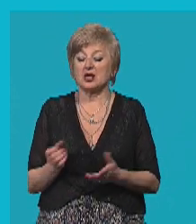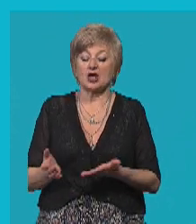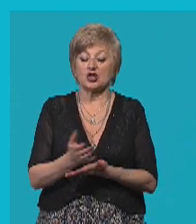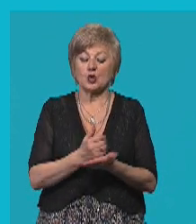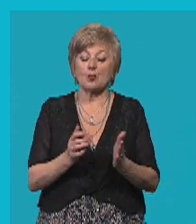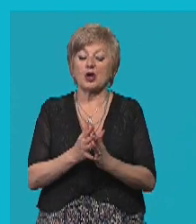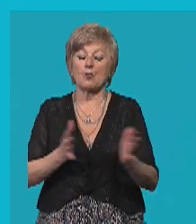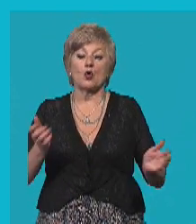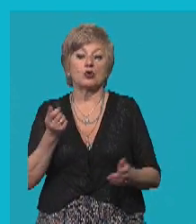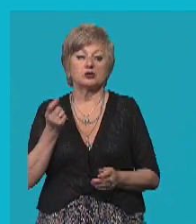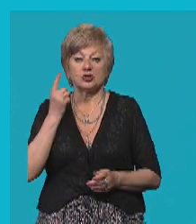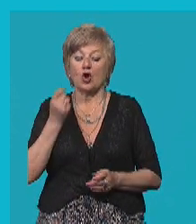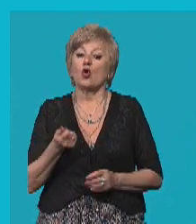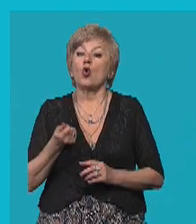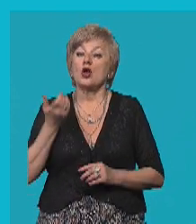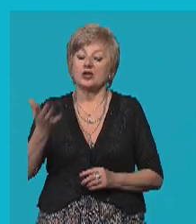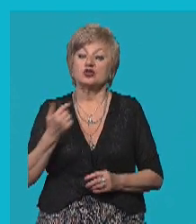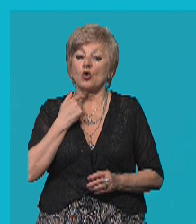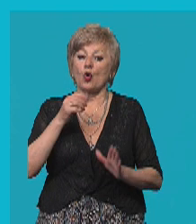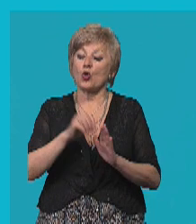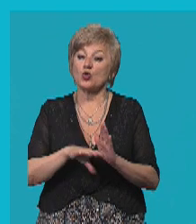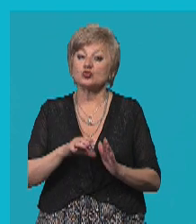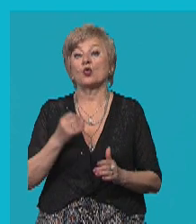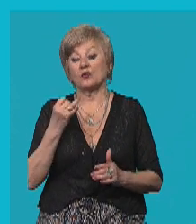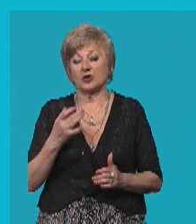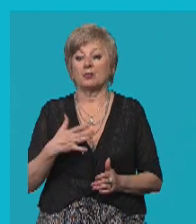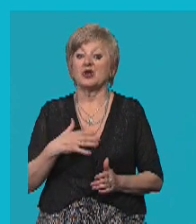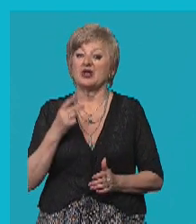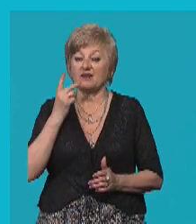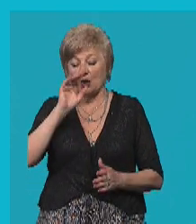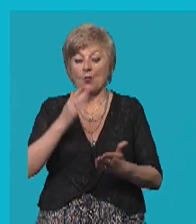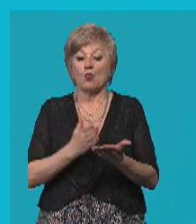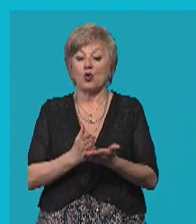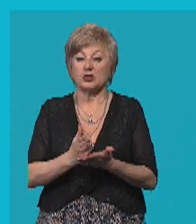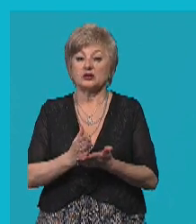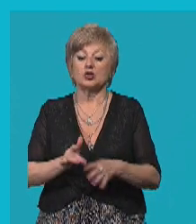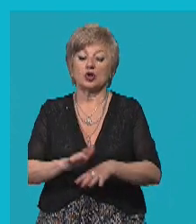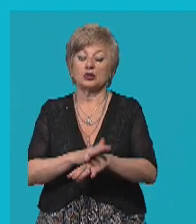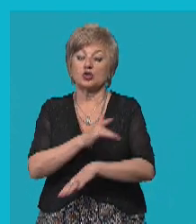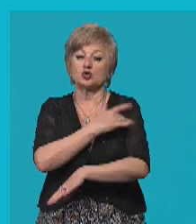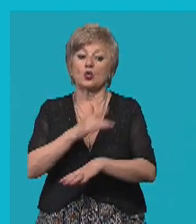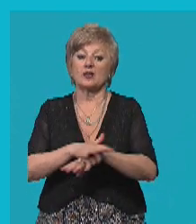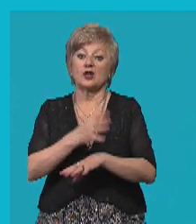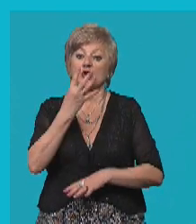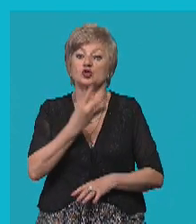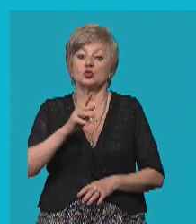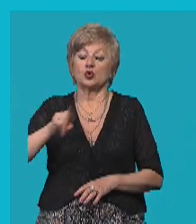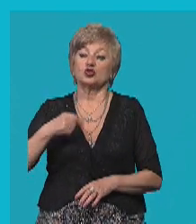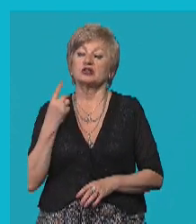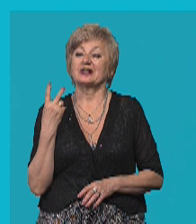набрали найбільшу кількість голосів. І ми бачимо, що політична партія «Слуга народу» – це